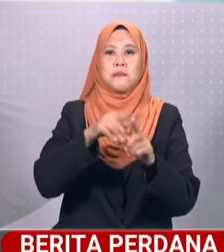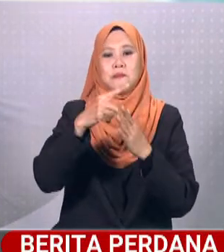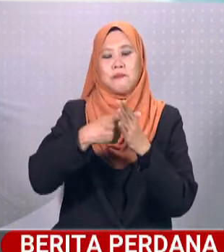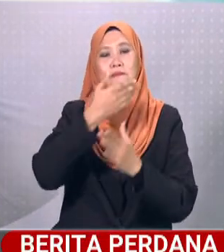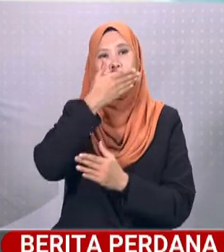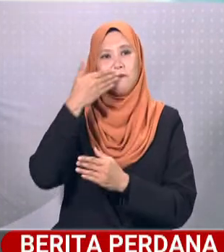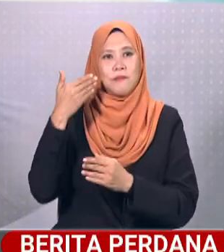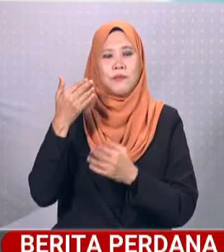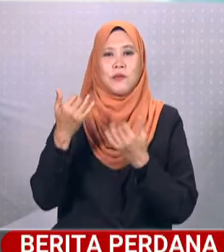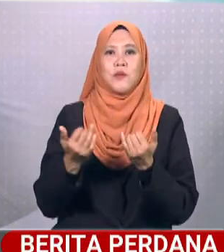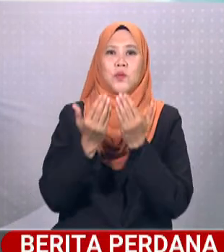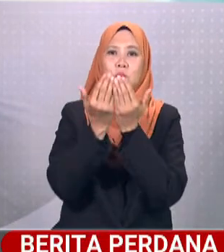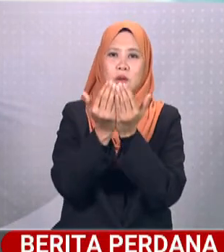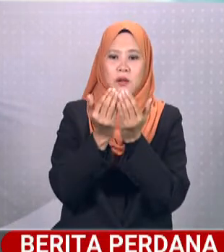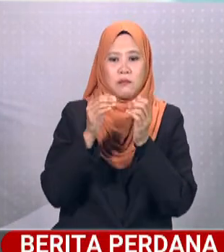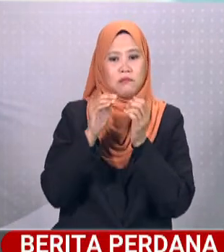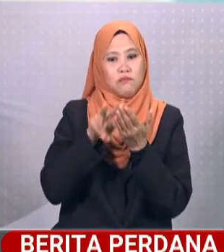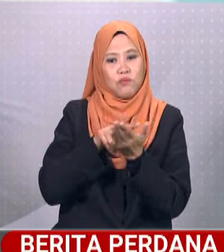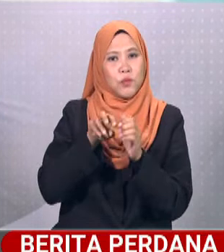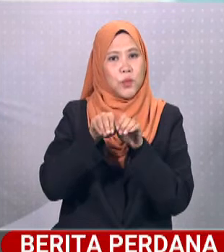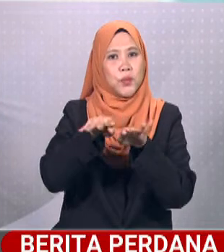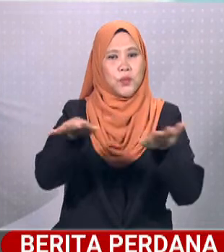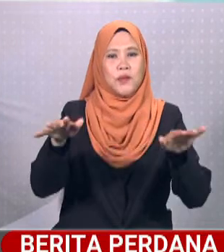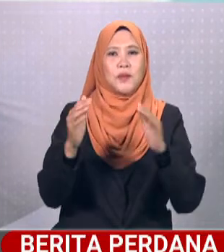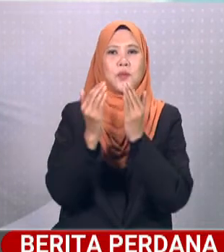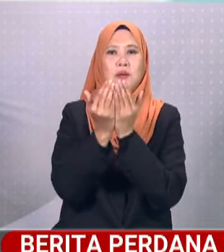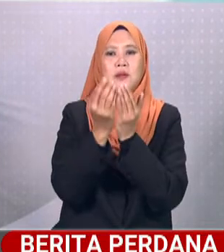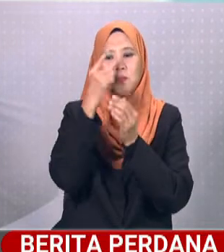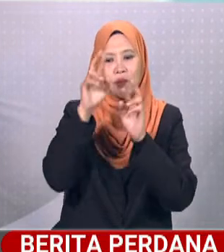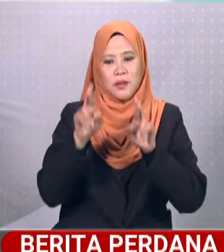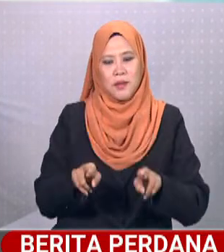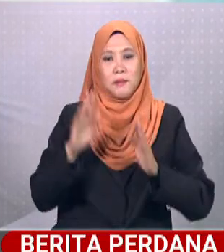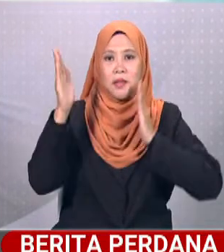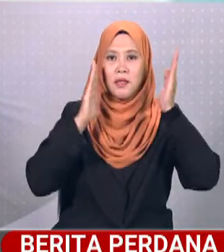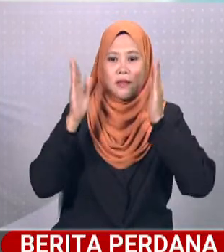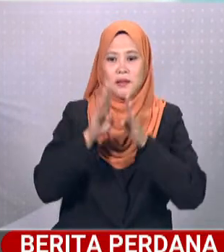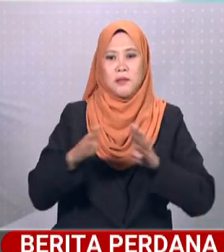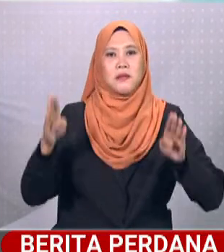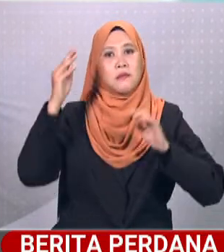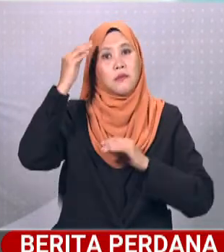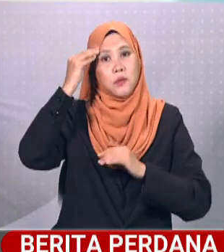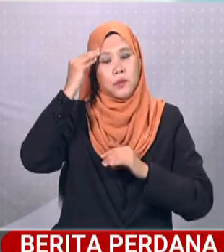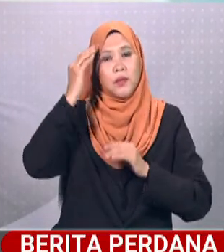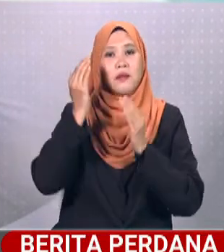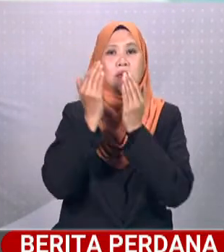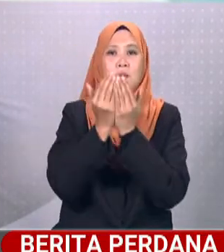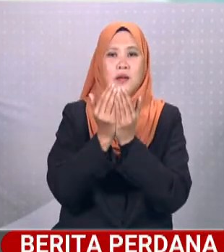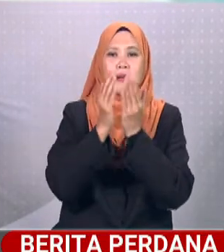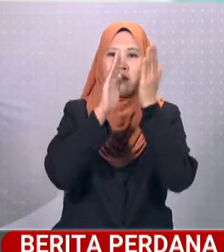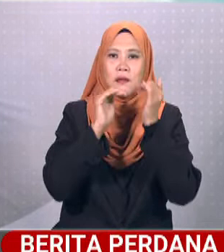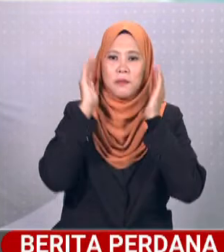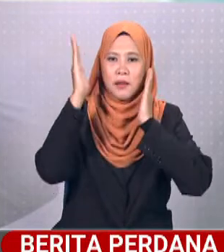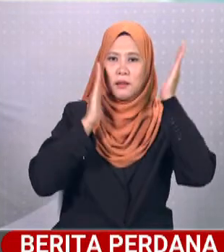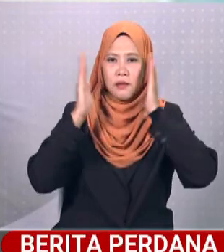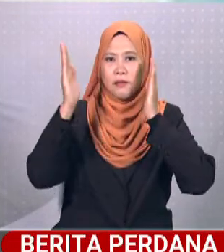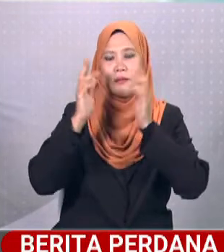ini. Doanya menjadi tular kerana mendoakan kesejahteraan rakyat Malaysia dalam bahasa Melayu. Beliau mendoakan agar Malaysia